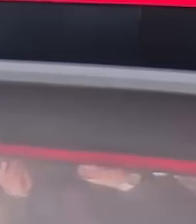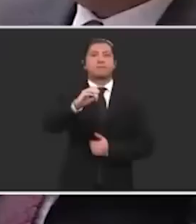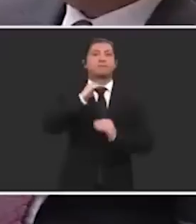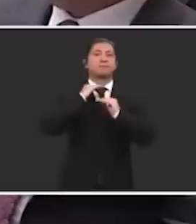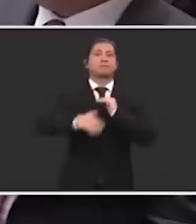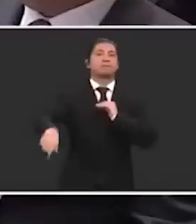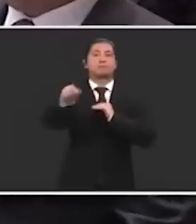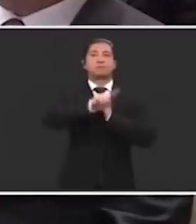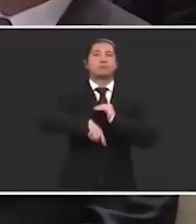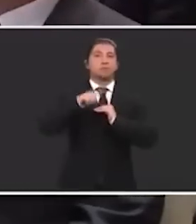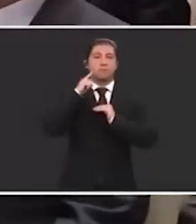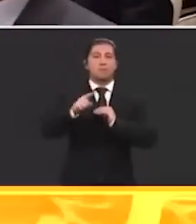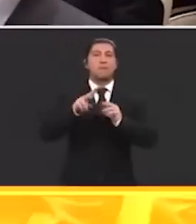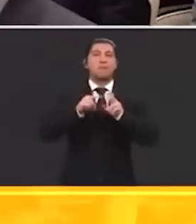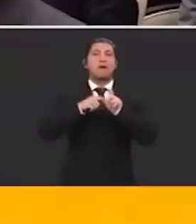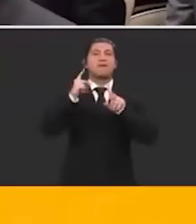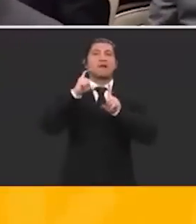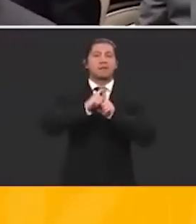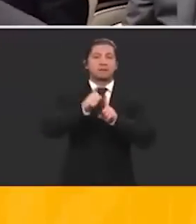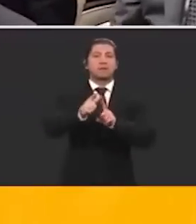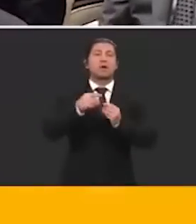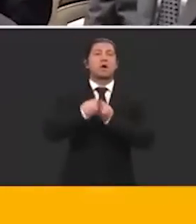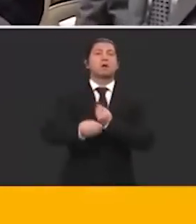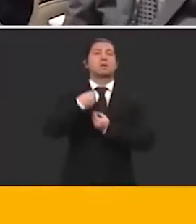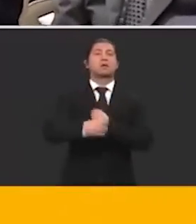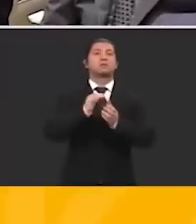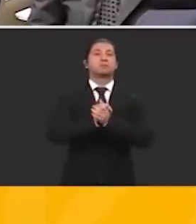veriyoruz. Mevlidini tebrik ediyorum.